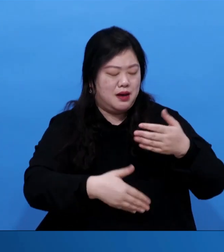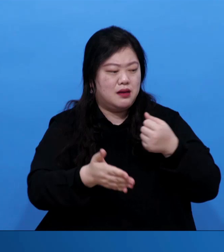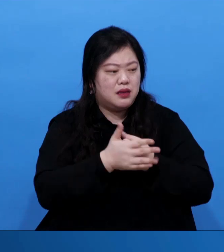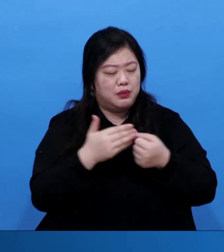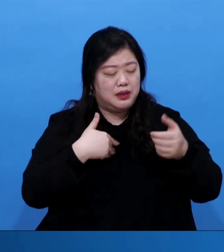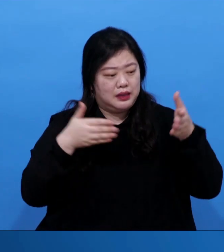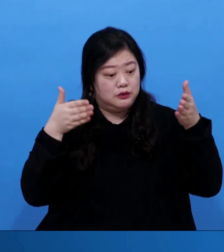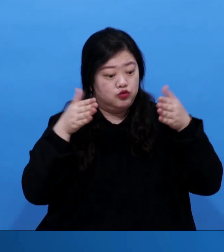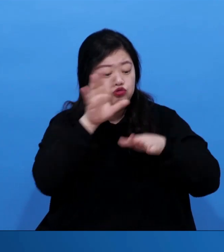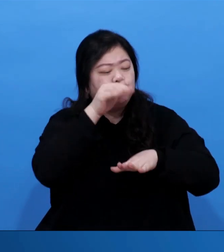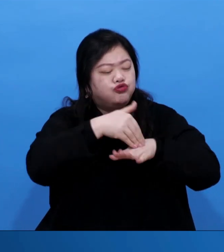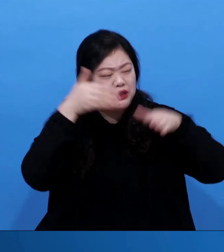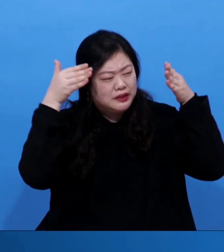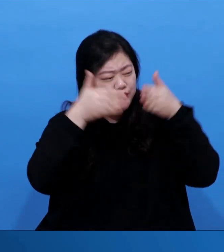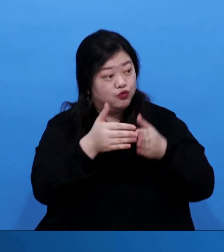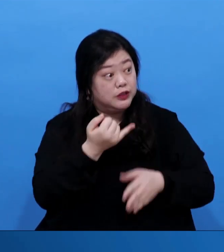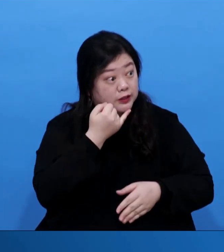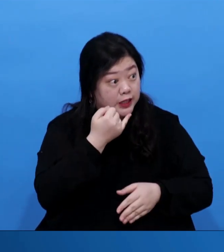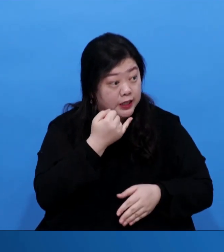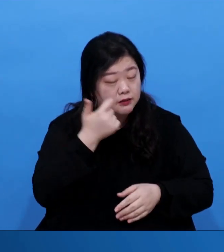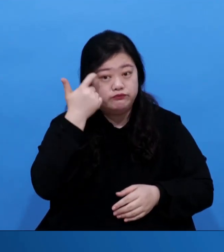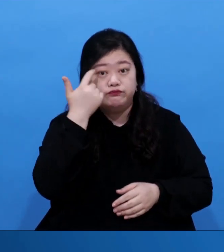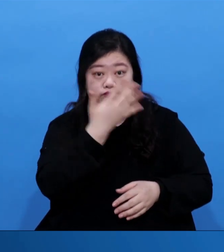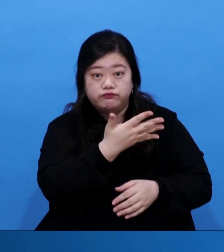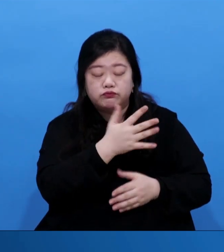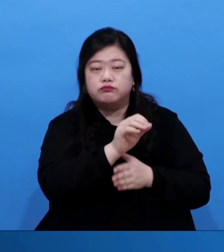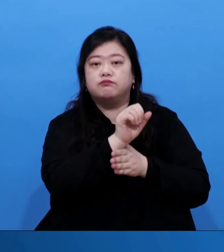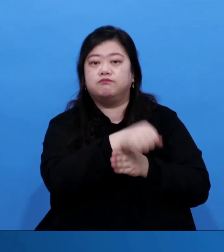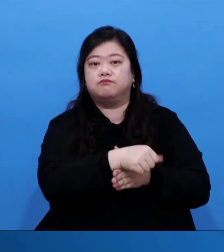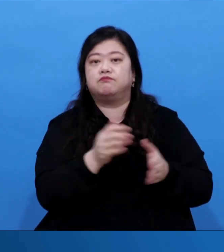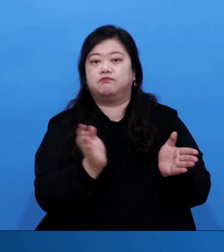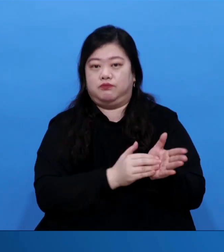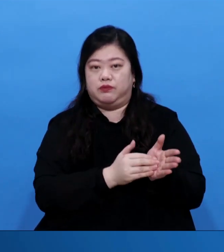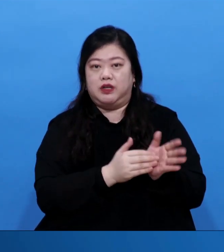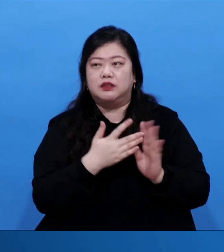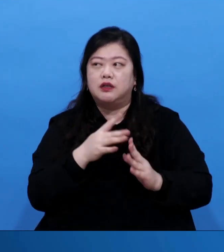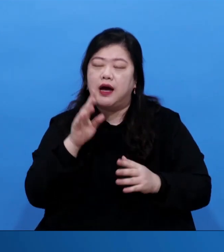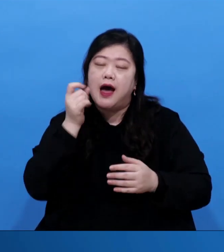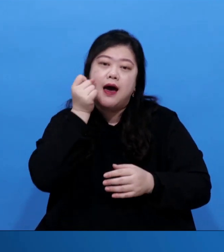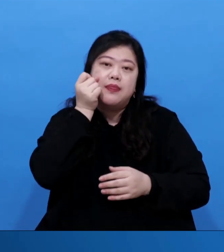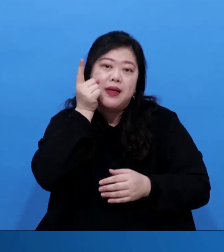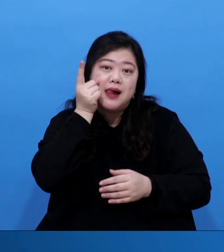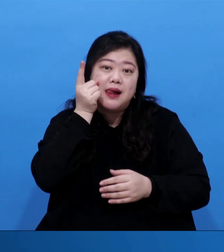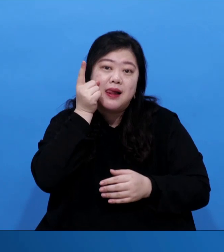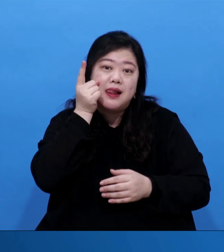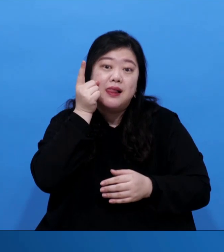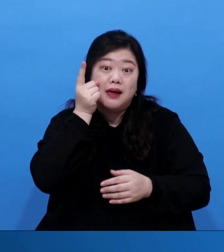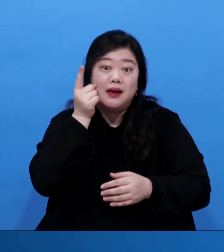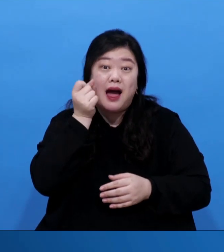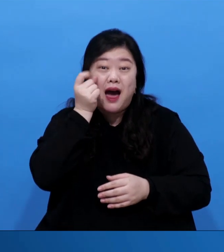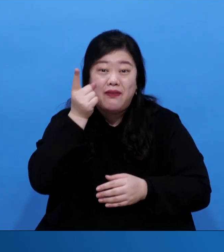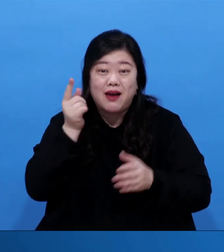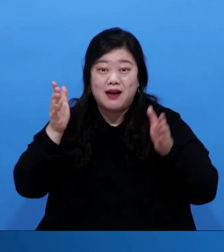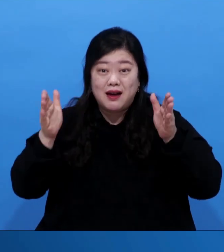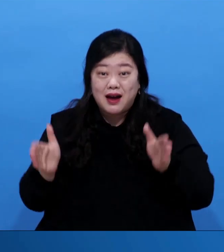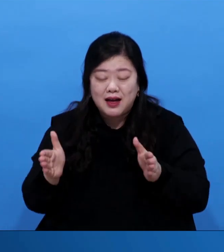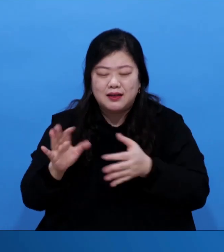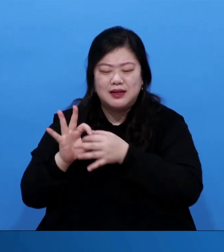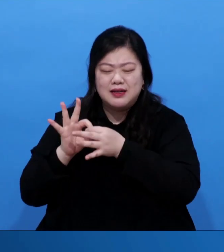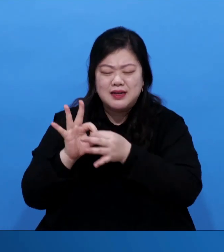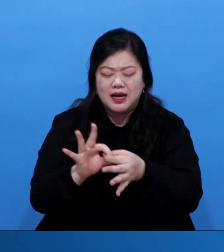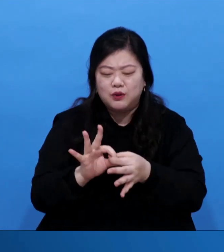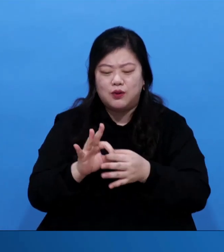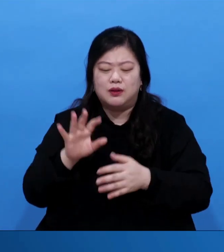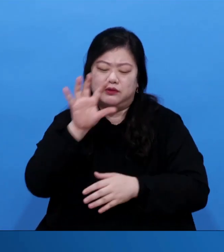하라더라고요. And the pastor told me to do that. 30일 동안 집중 훈련 시키면서 매일 말했어요. And while doing the intensive training for